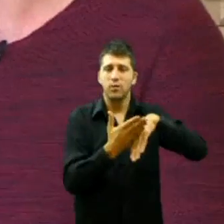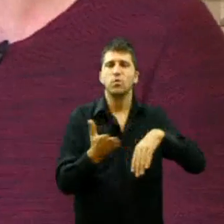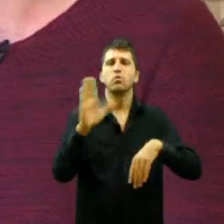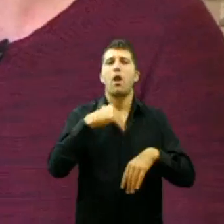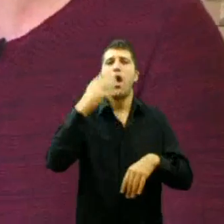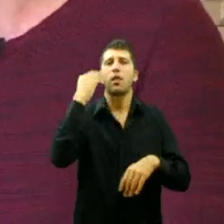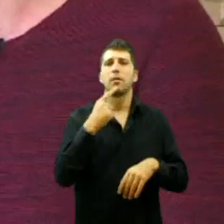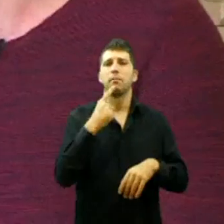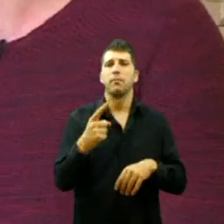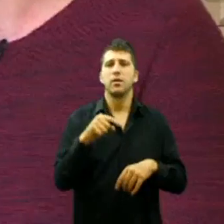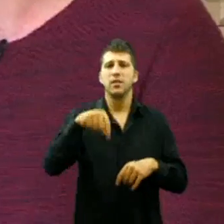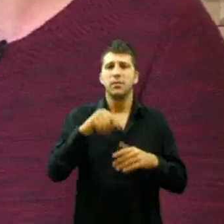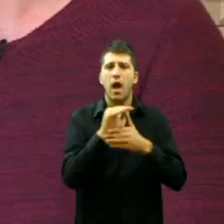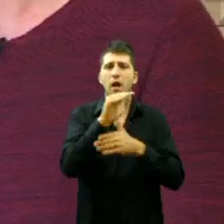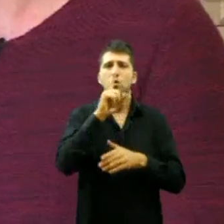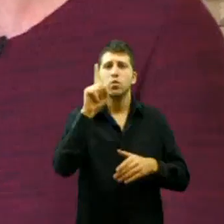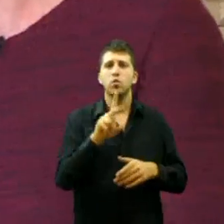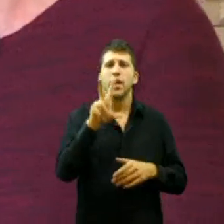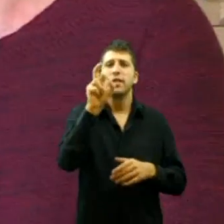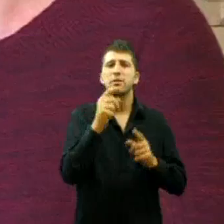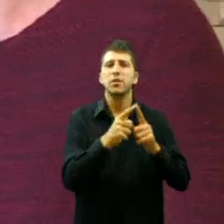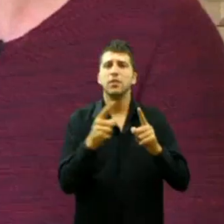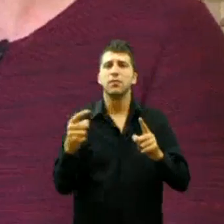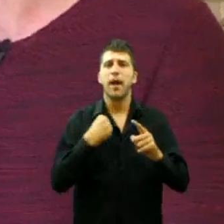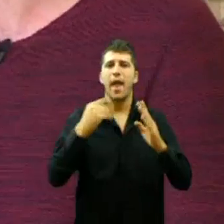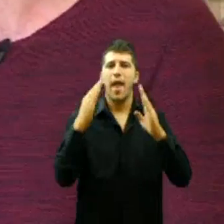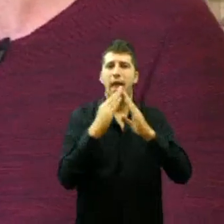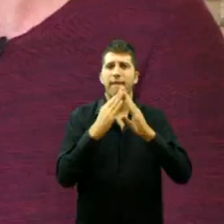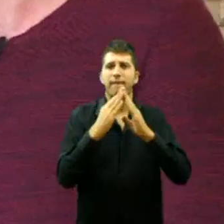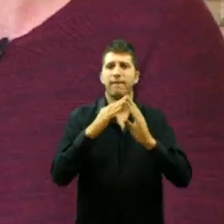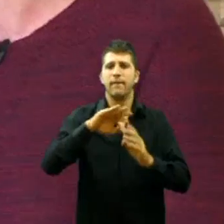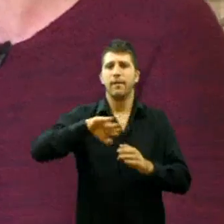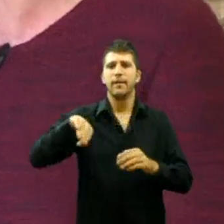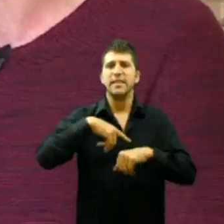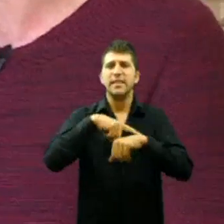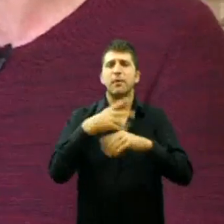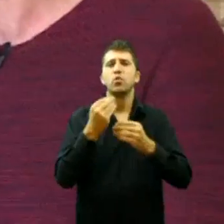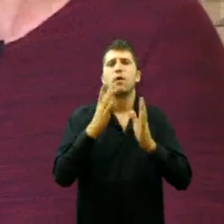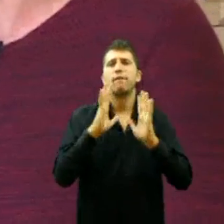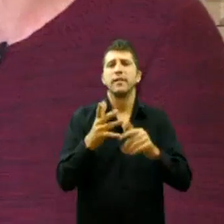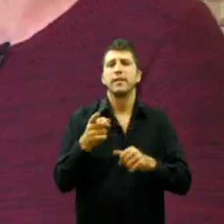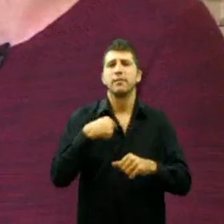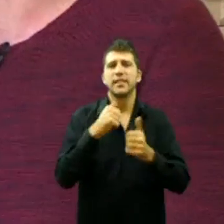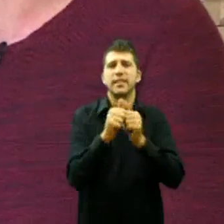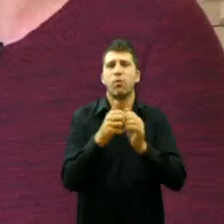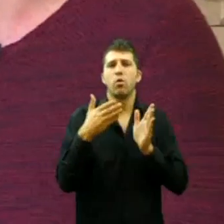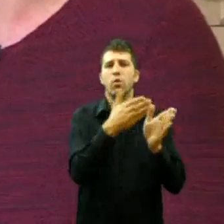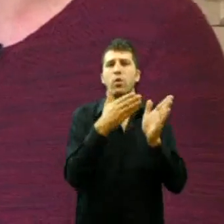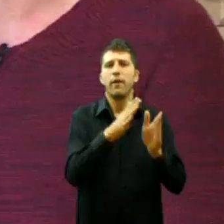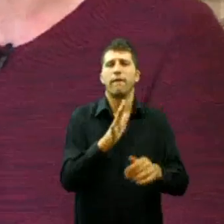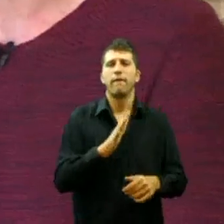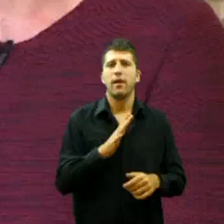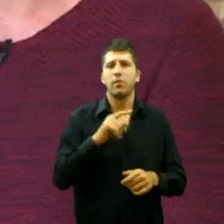hayatımın %70'lik kısmı, belki de evime ayırdığım zamandan çok daha fazlasını spora da ayırıyorum. Burası